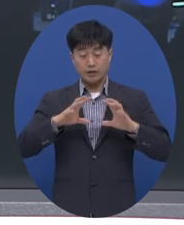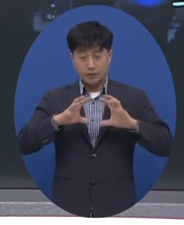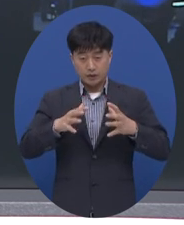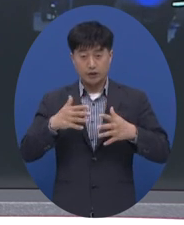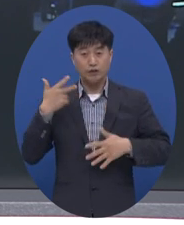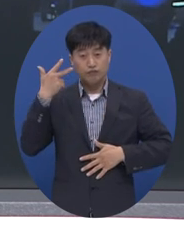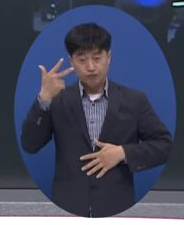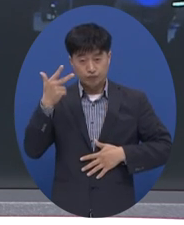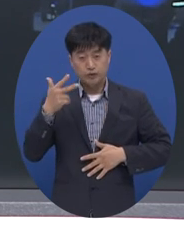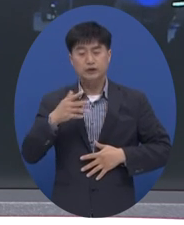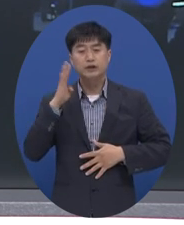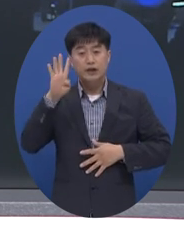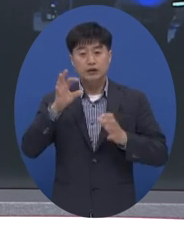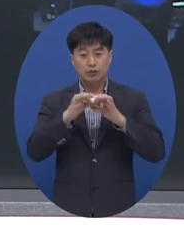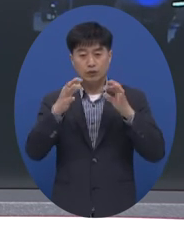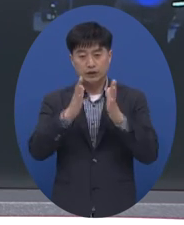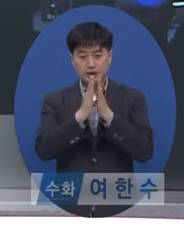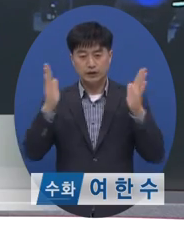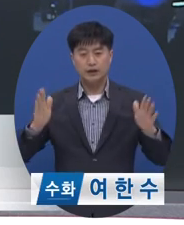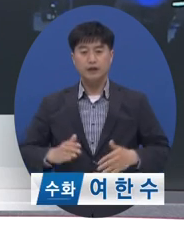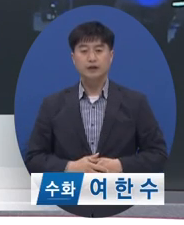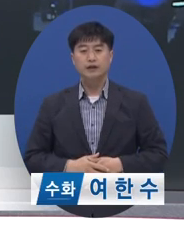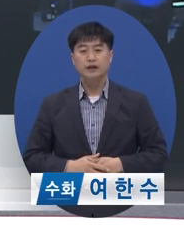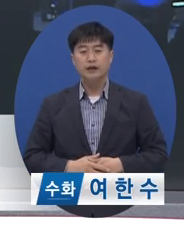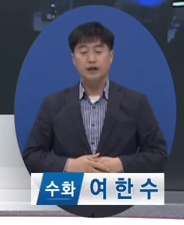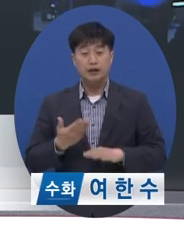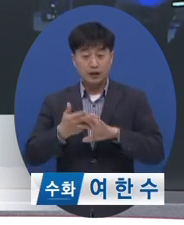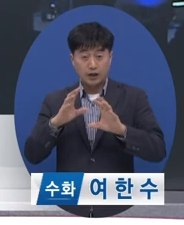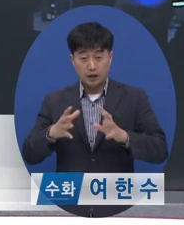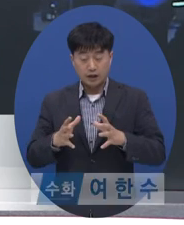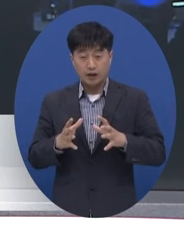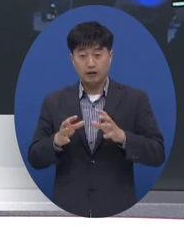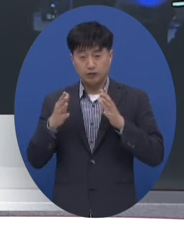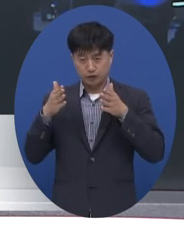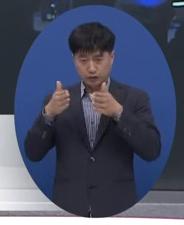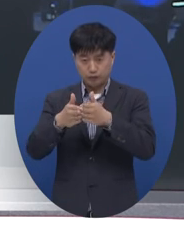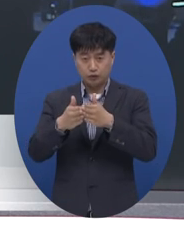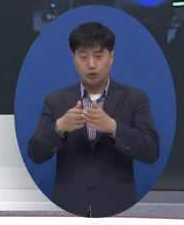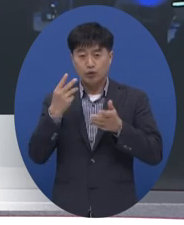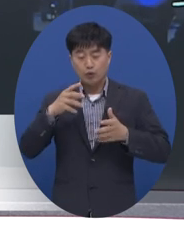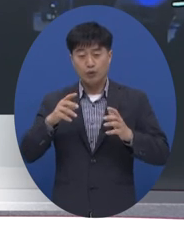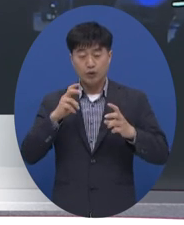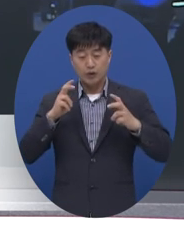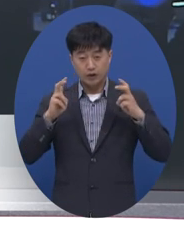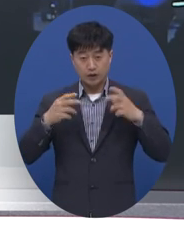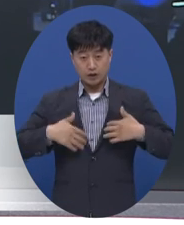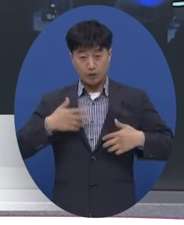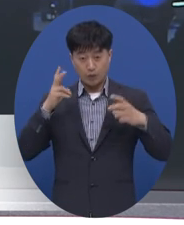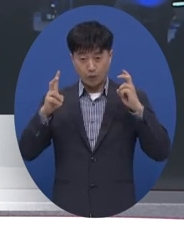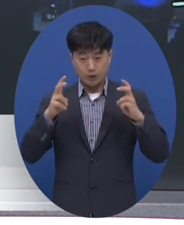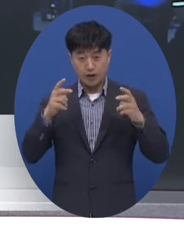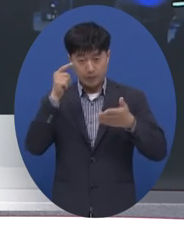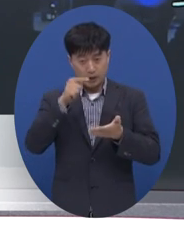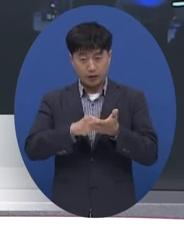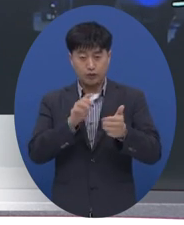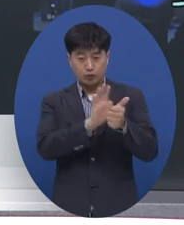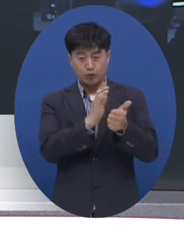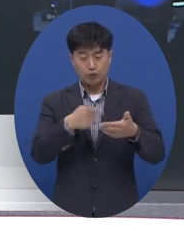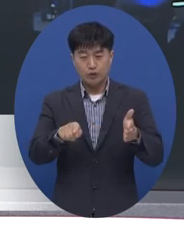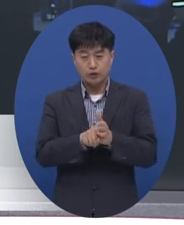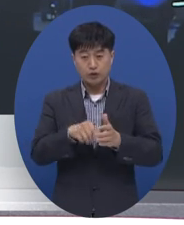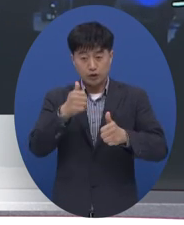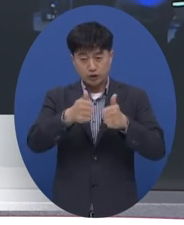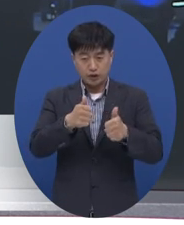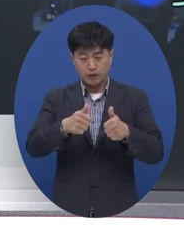경기 게임 글로벌 위크가 사흘간의 대장정에 돌입했습니다. 해외 시장을 겨냥해 도내 게임 업체 발굴과 지원을 위해